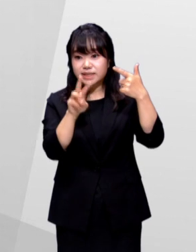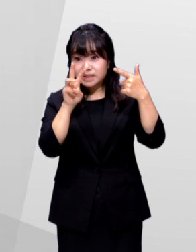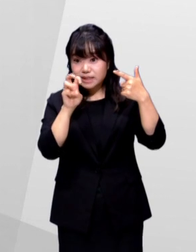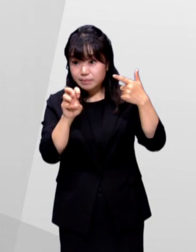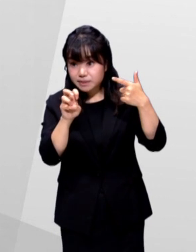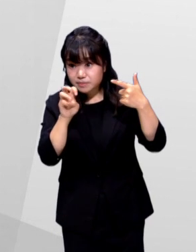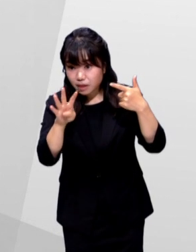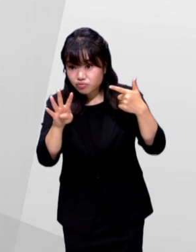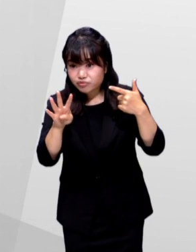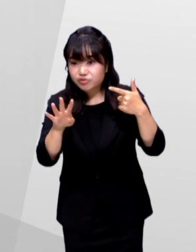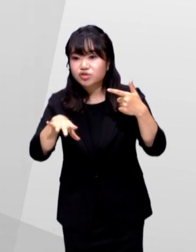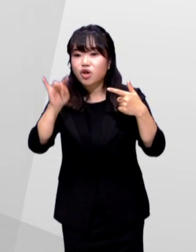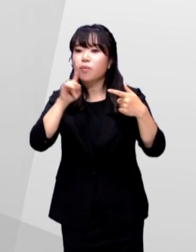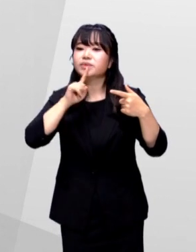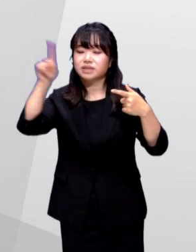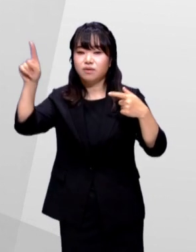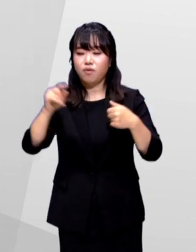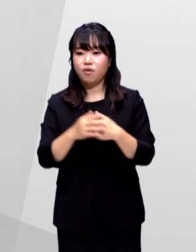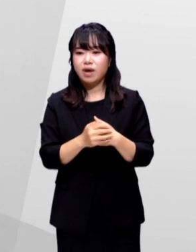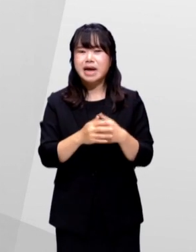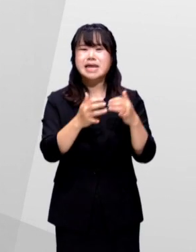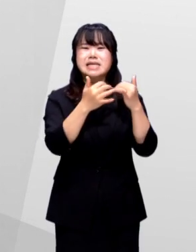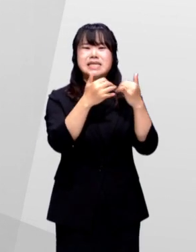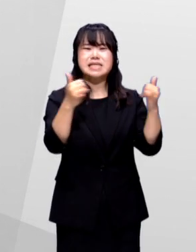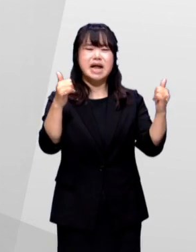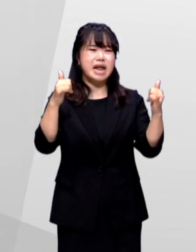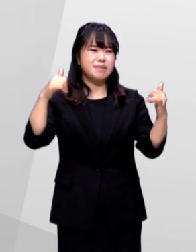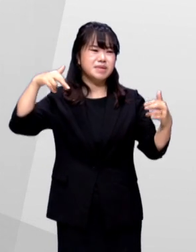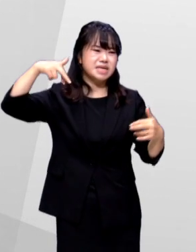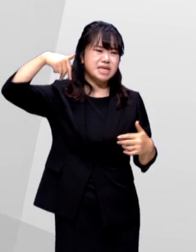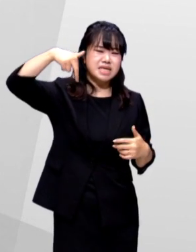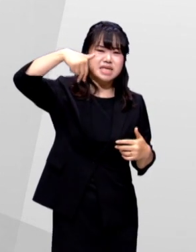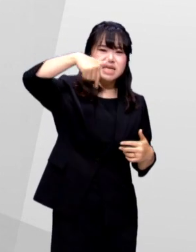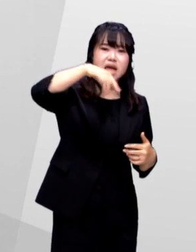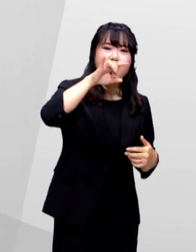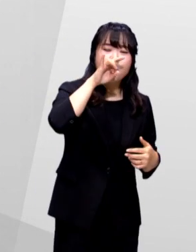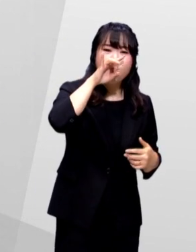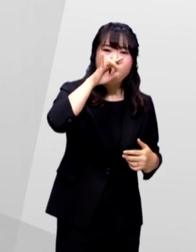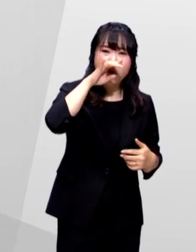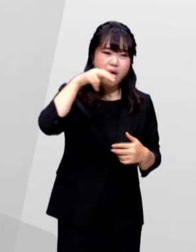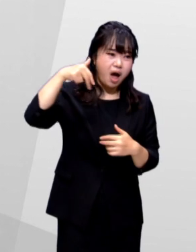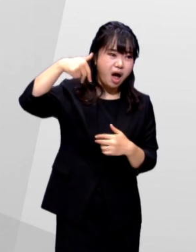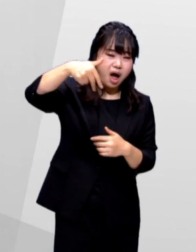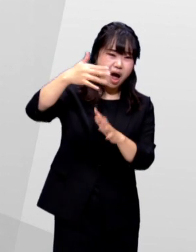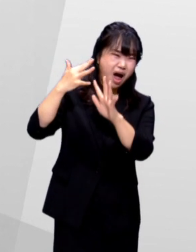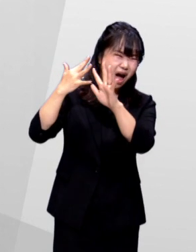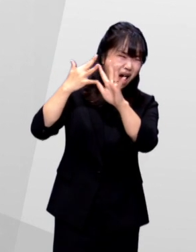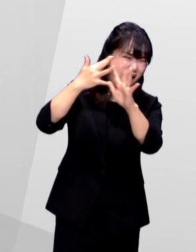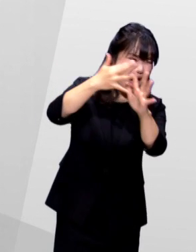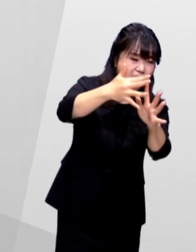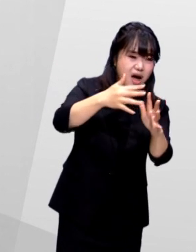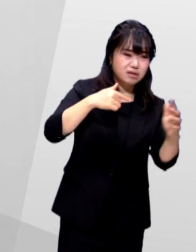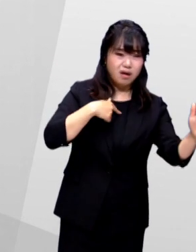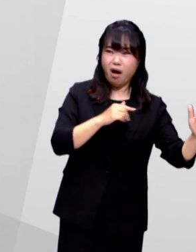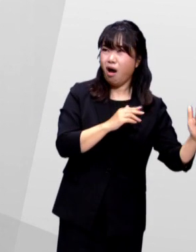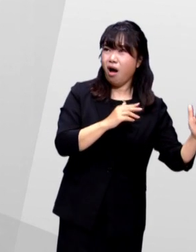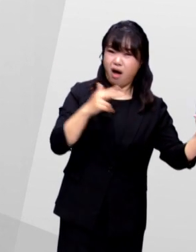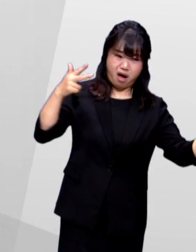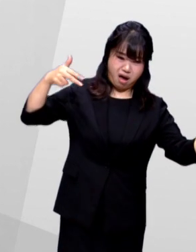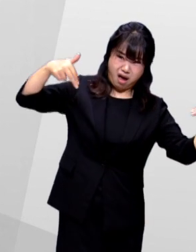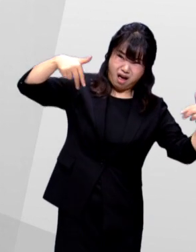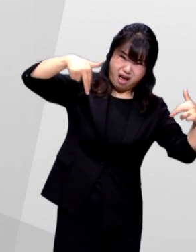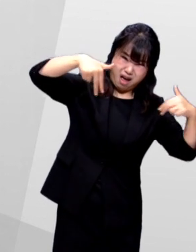감지됩니다. 신고자는 사람이 내려올 수 없는데 계속 밀려 올라가니까 압사당할 것 같아요 라고